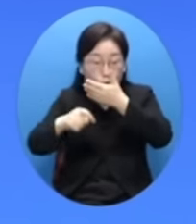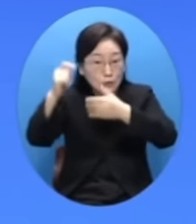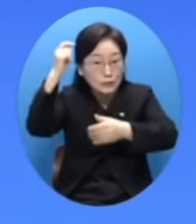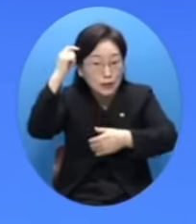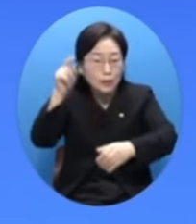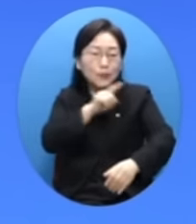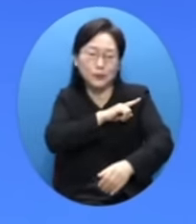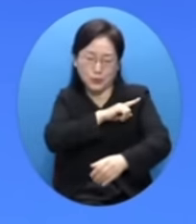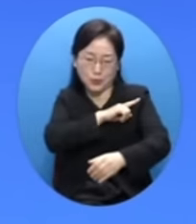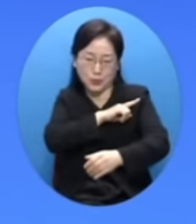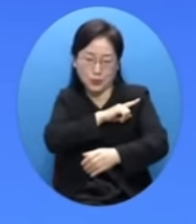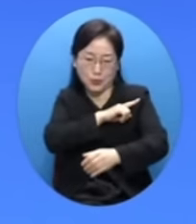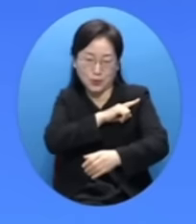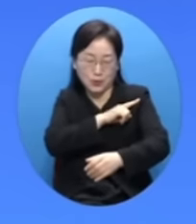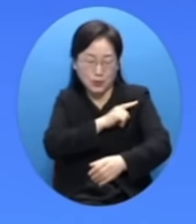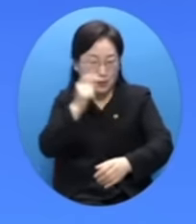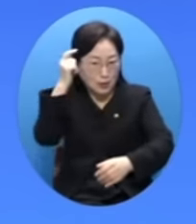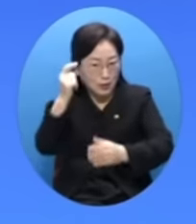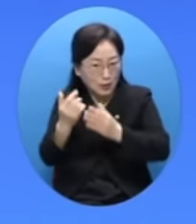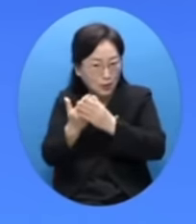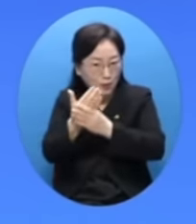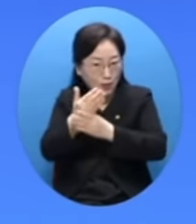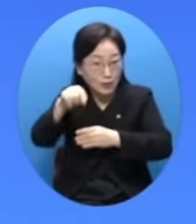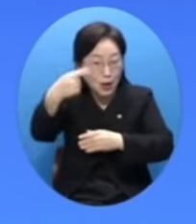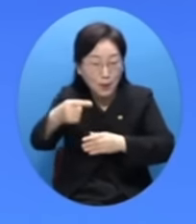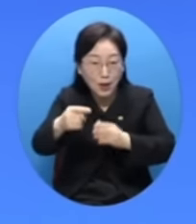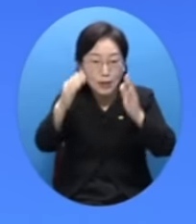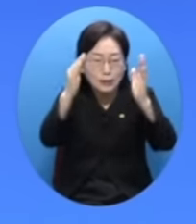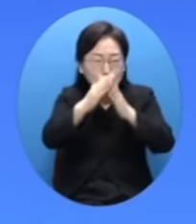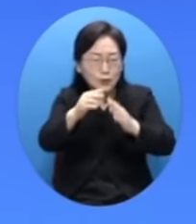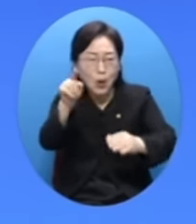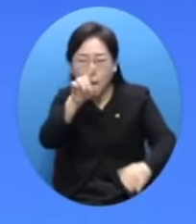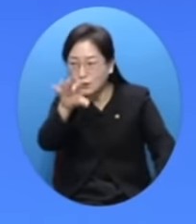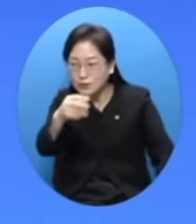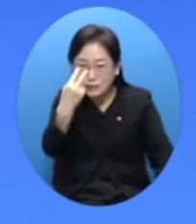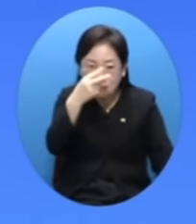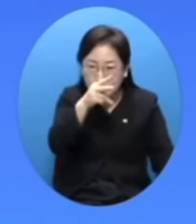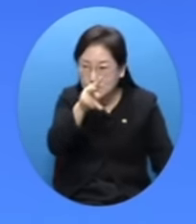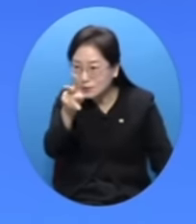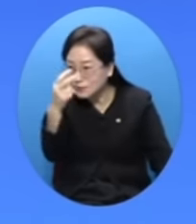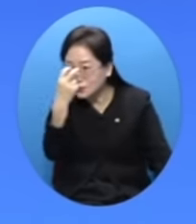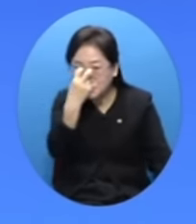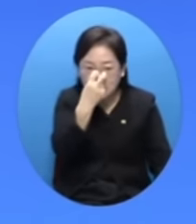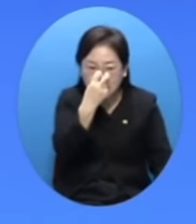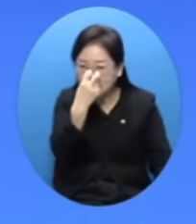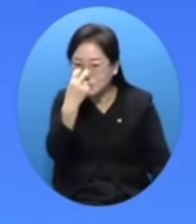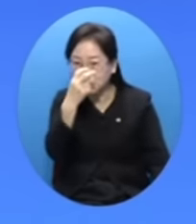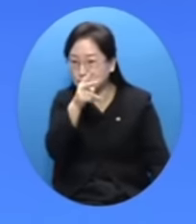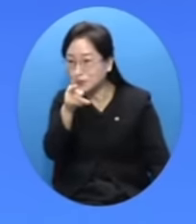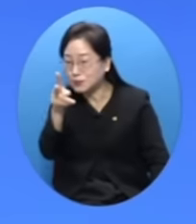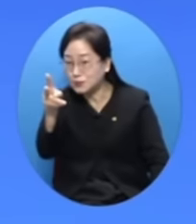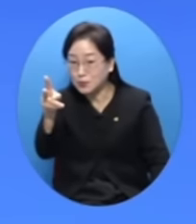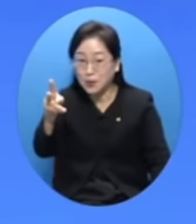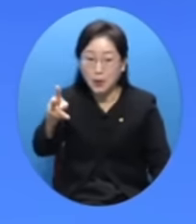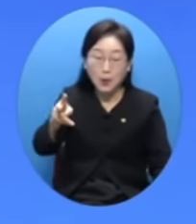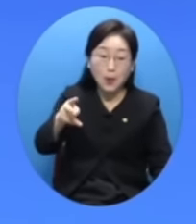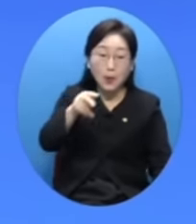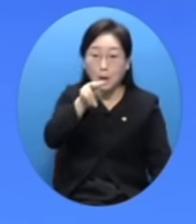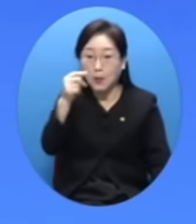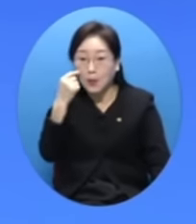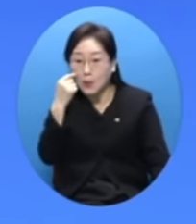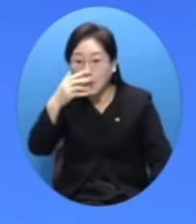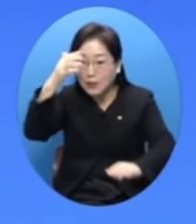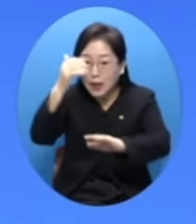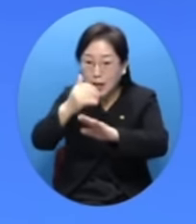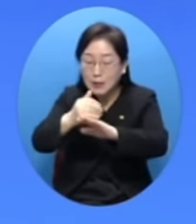하고 난 다음 그다음에 도둑 할 집을 바라보고 그 집을 돌고 돌다가 그다음에 행동으로